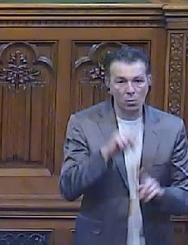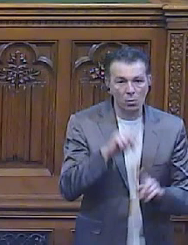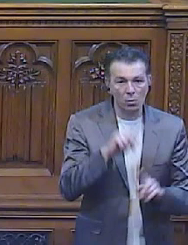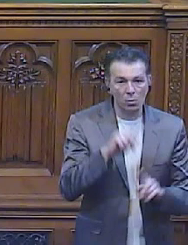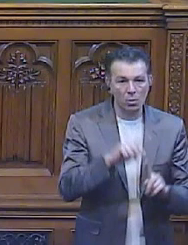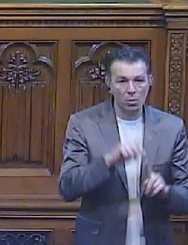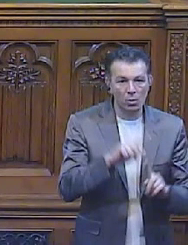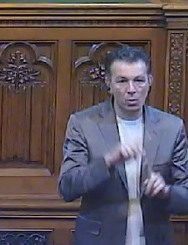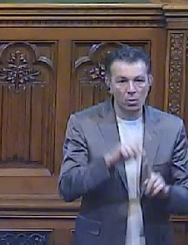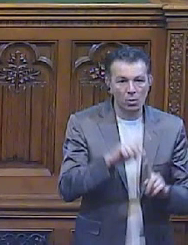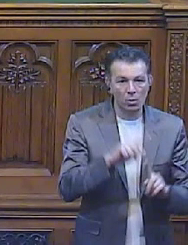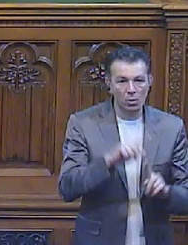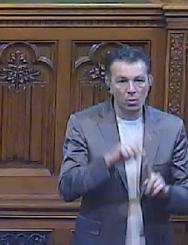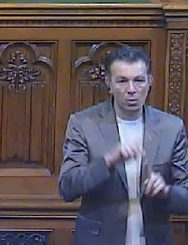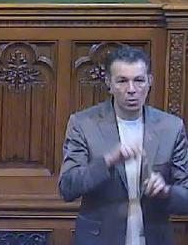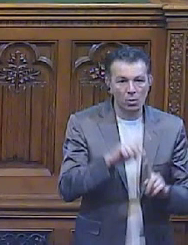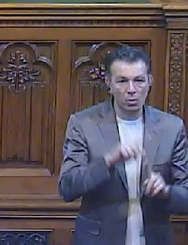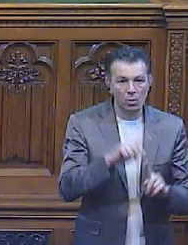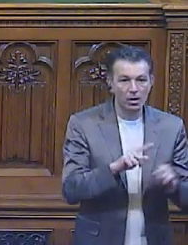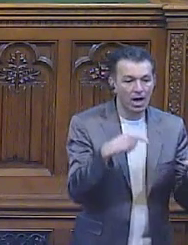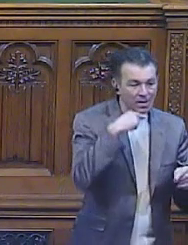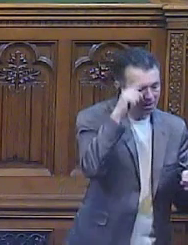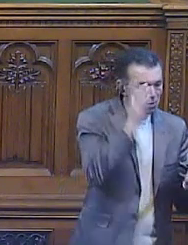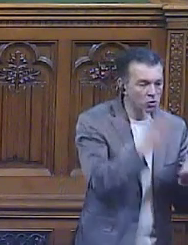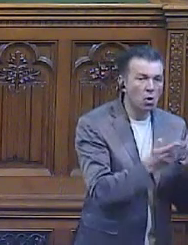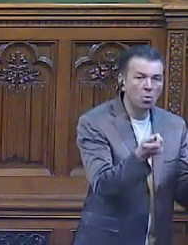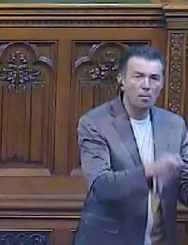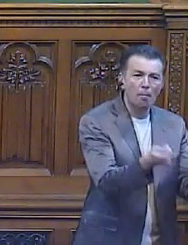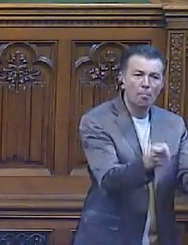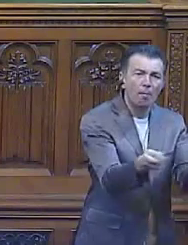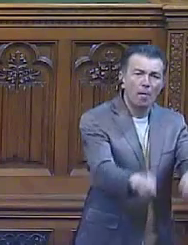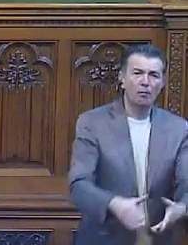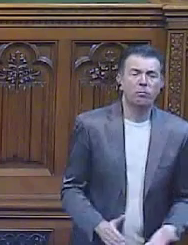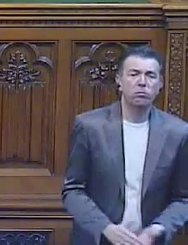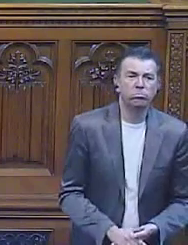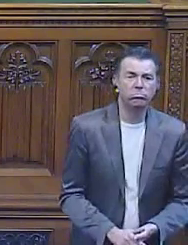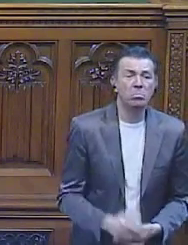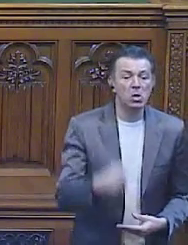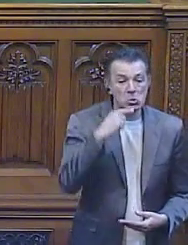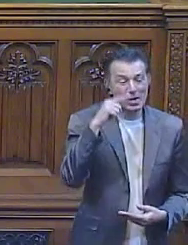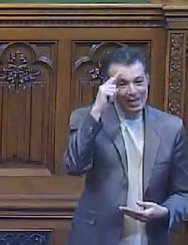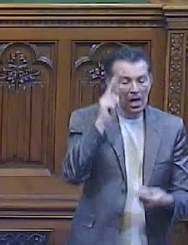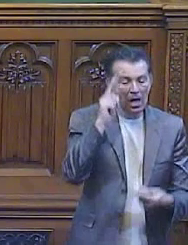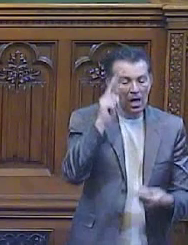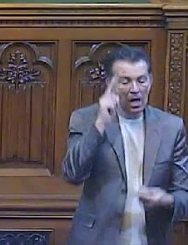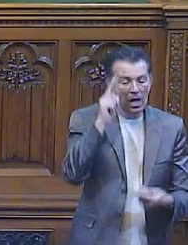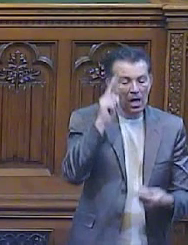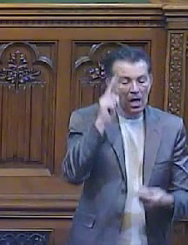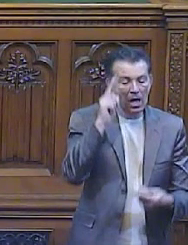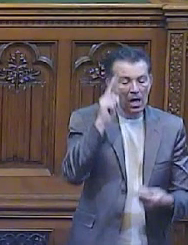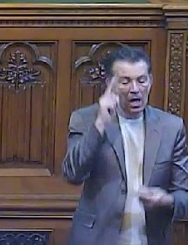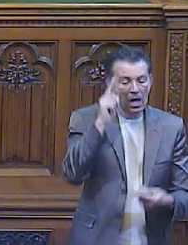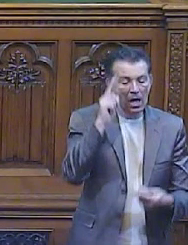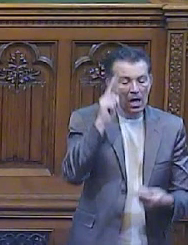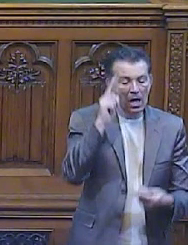Nord, werden andere Spitäler schon eingestellt und zugesperrt. In den Spitälern sollen